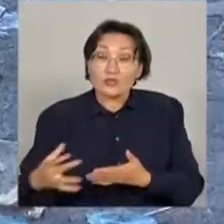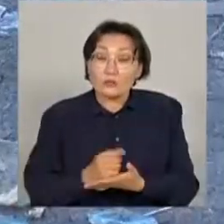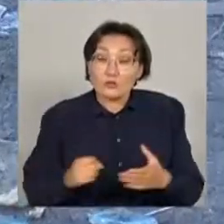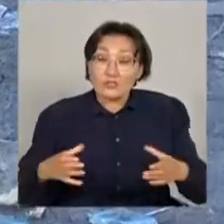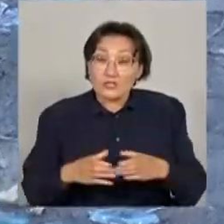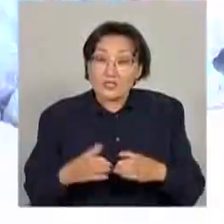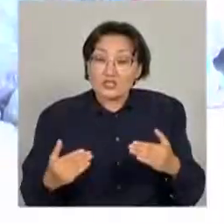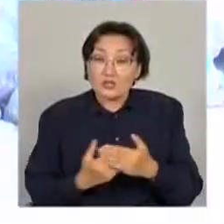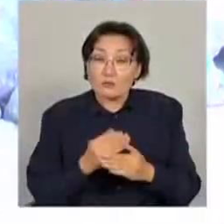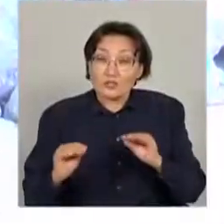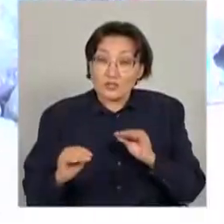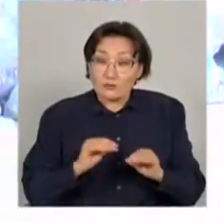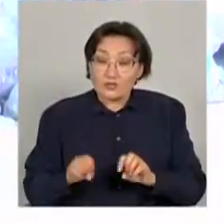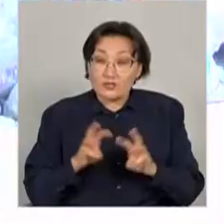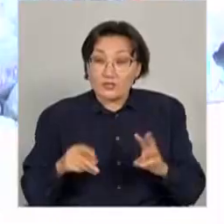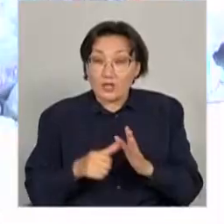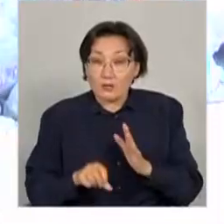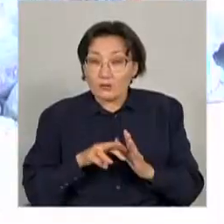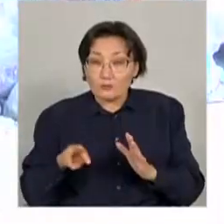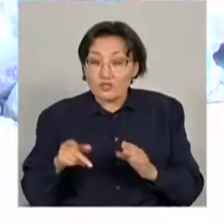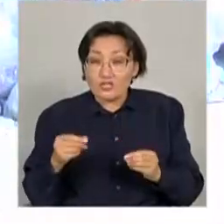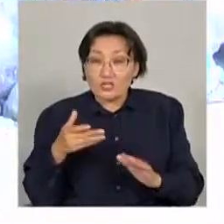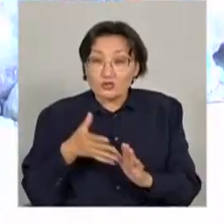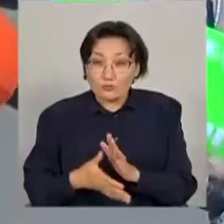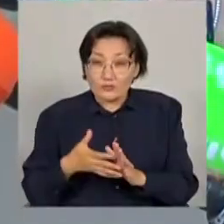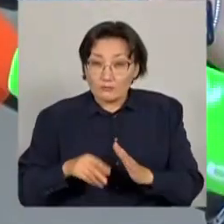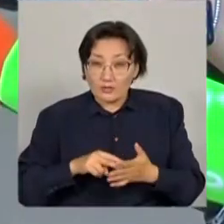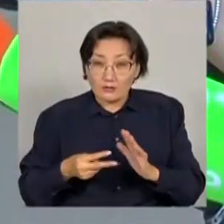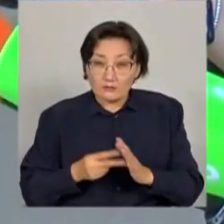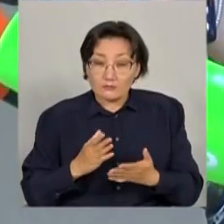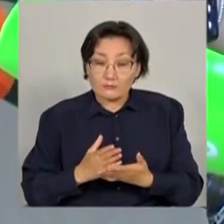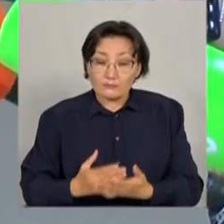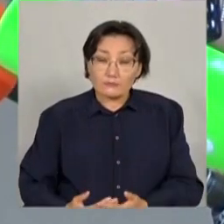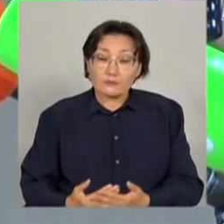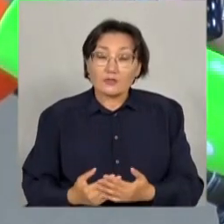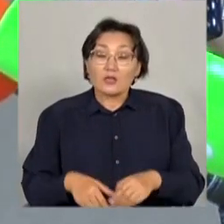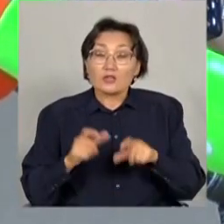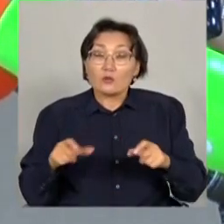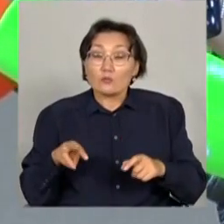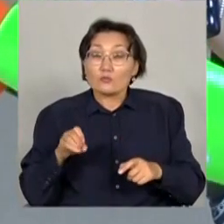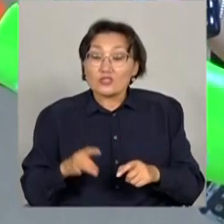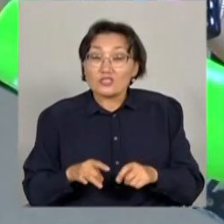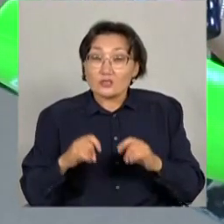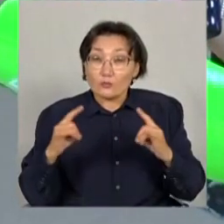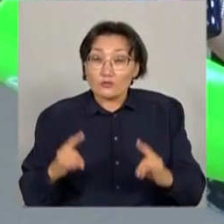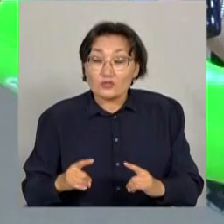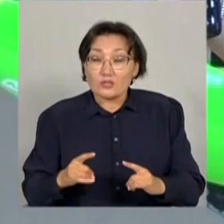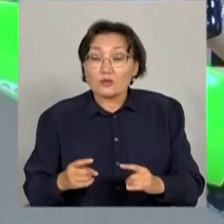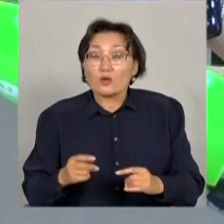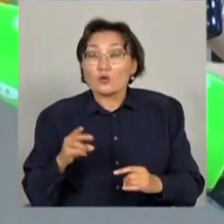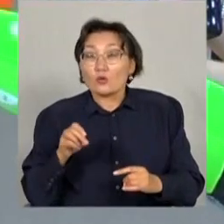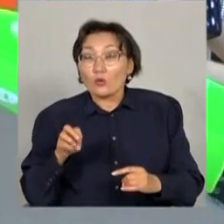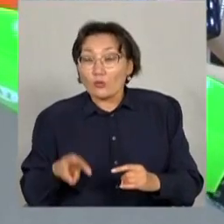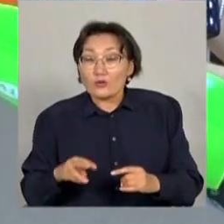мекемелерді жаңа жабдықпен қамтуға 60 миллион теңге жұмсамақ. Тұрғындар қоқыс жәшіктерін цемент, құм секілді